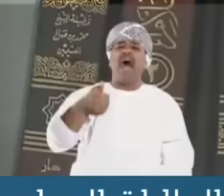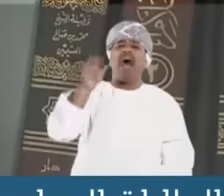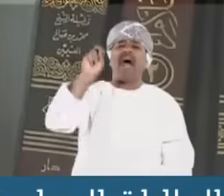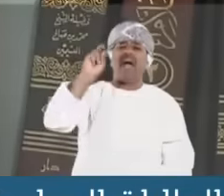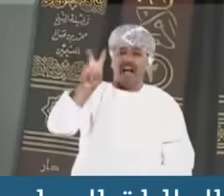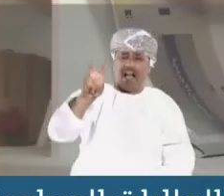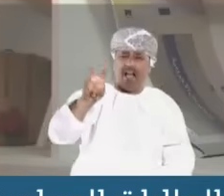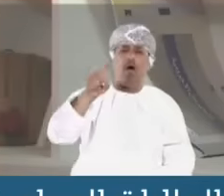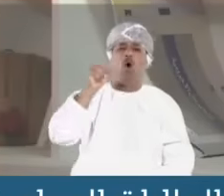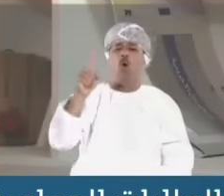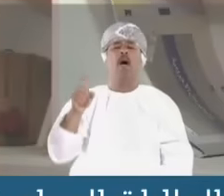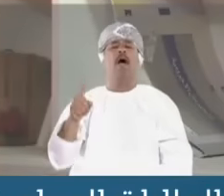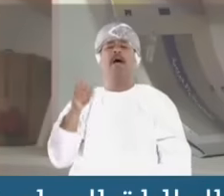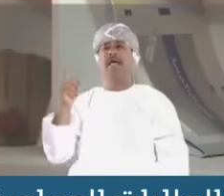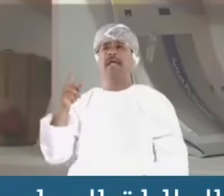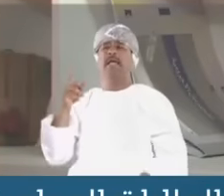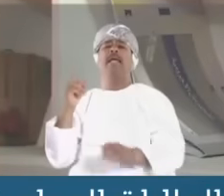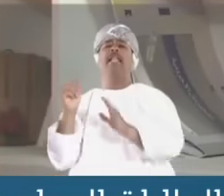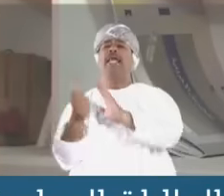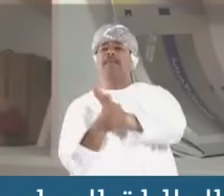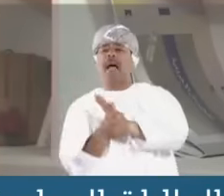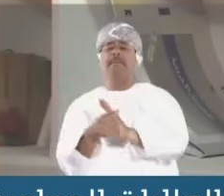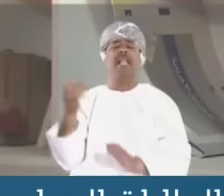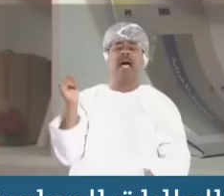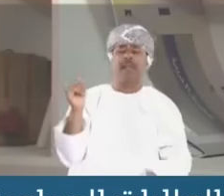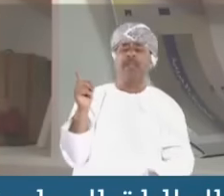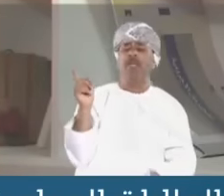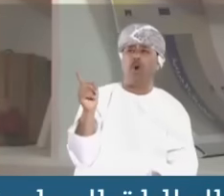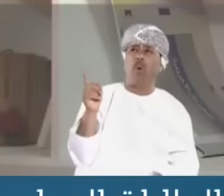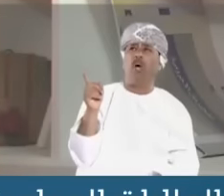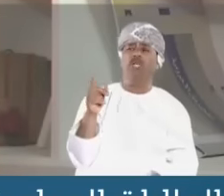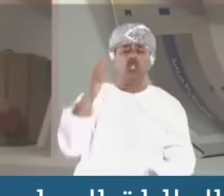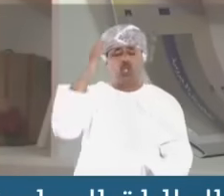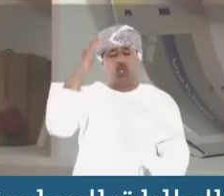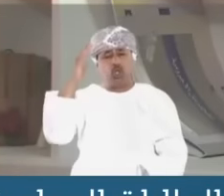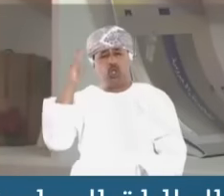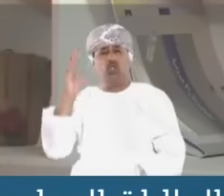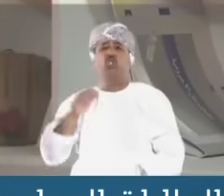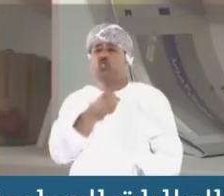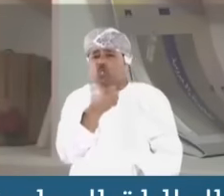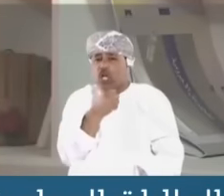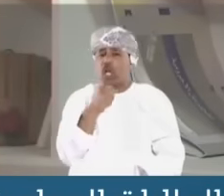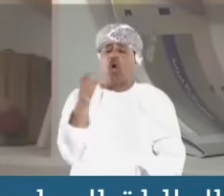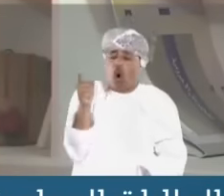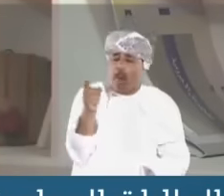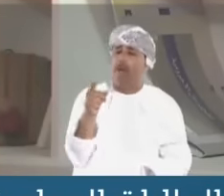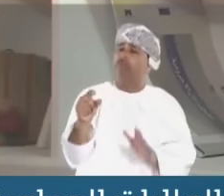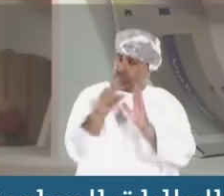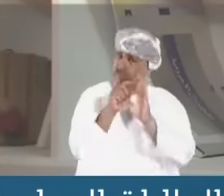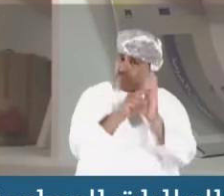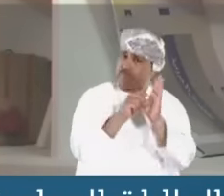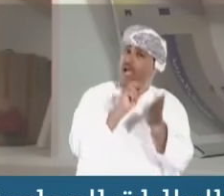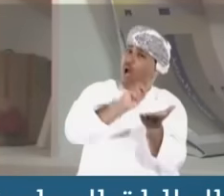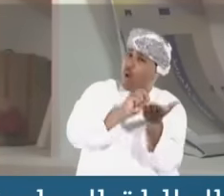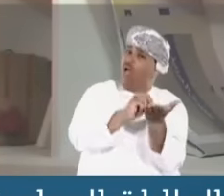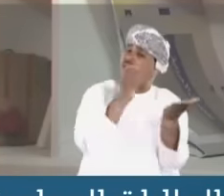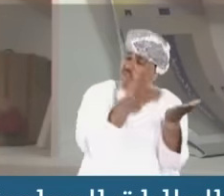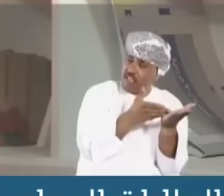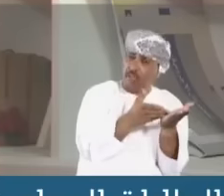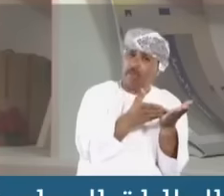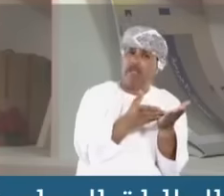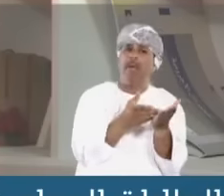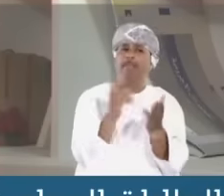النحوي شيخ العربية سيبويه رحمه الله، وحد لها حدودا وقعد لها قواعد. وإذا ما أتينا